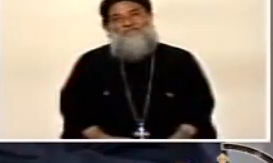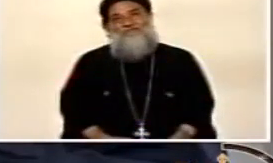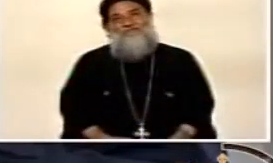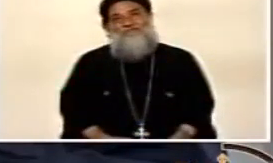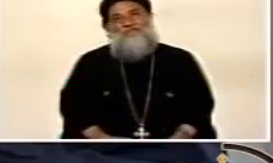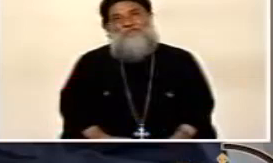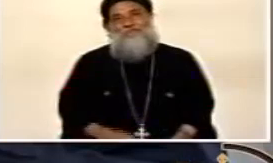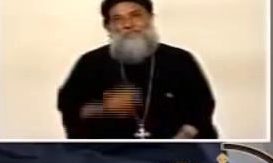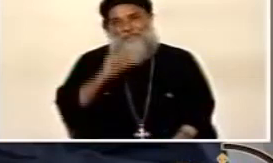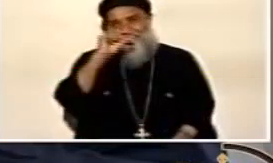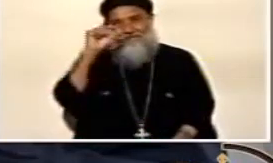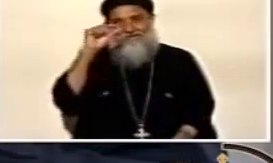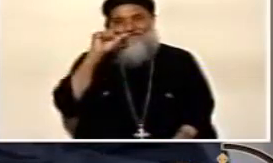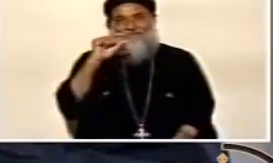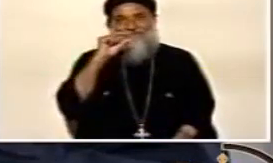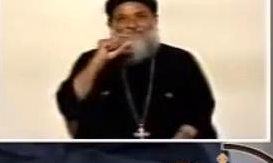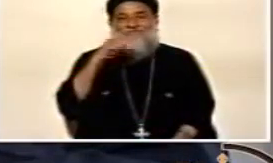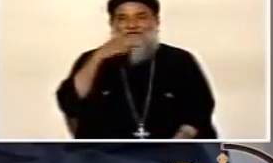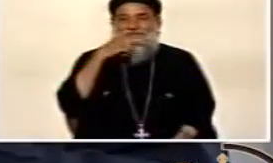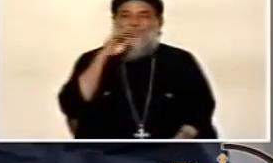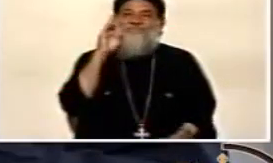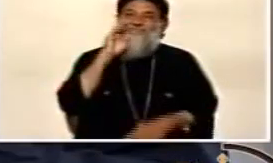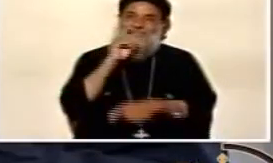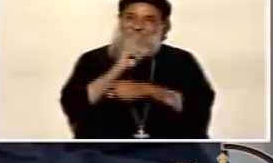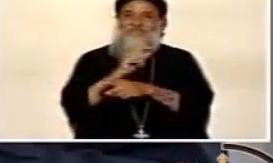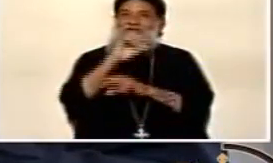سيدنا هارى بعض الآيات ونيافتك تعلق عليها.